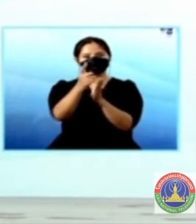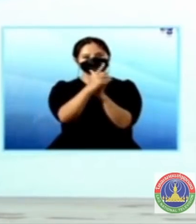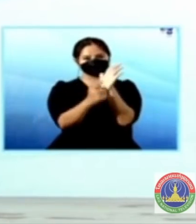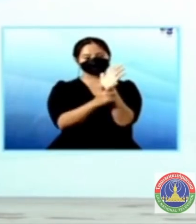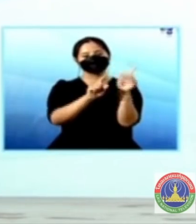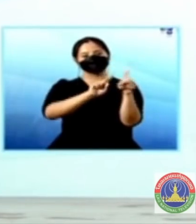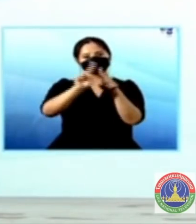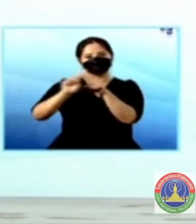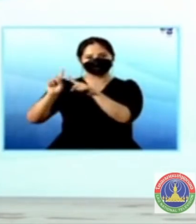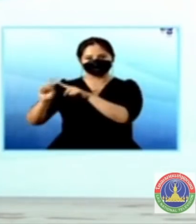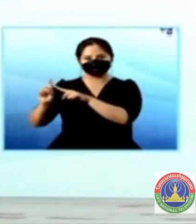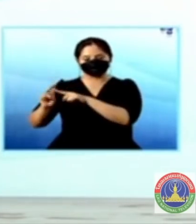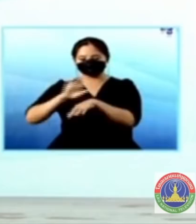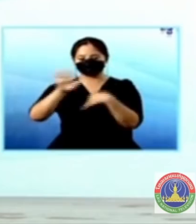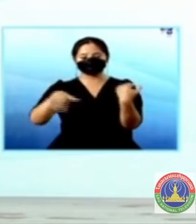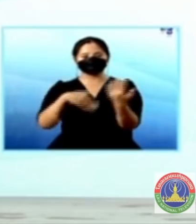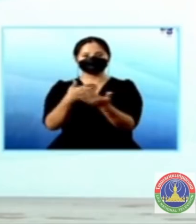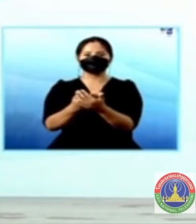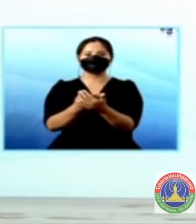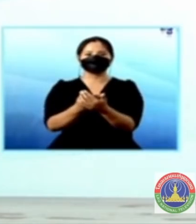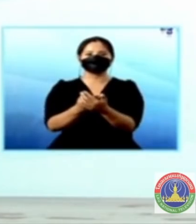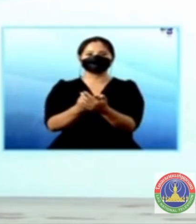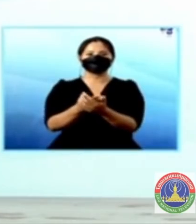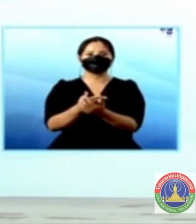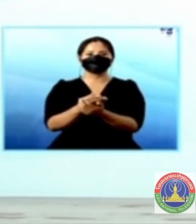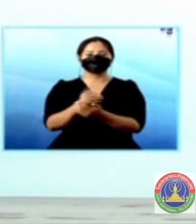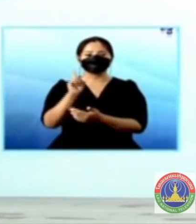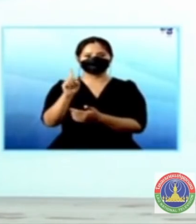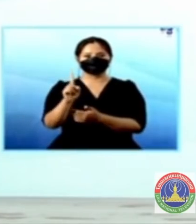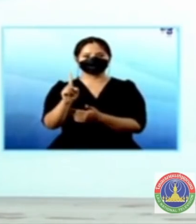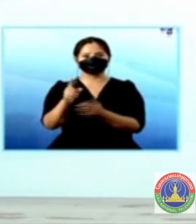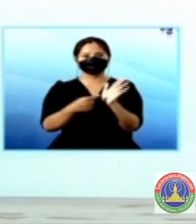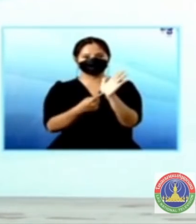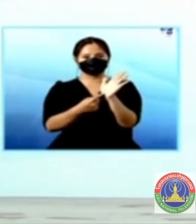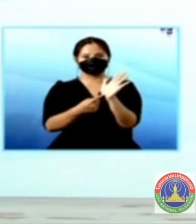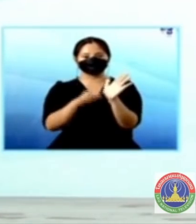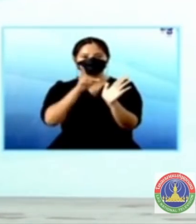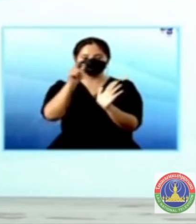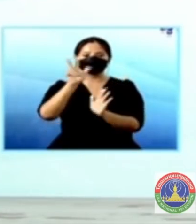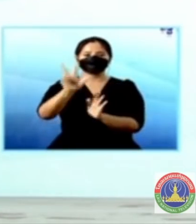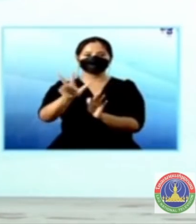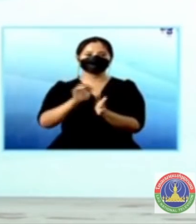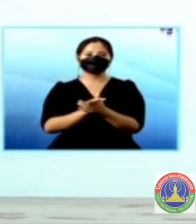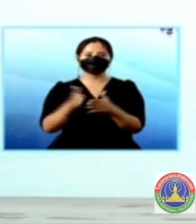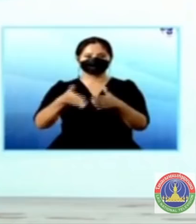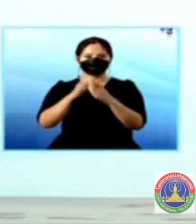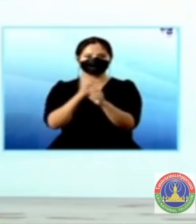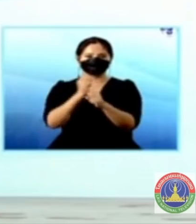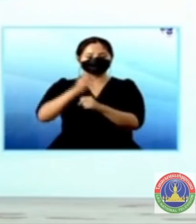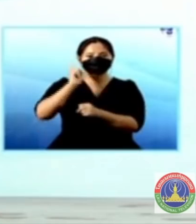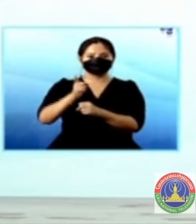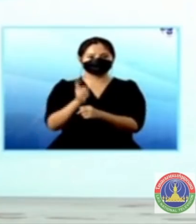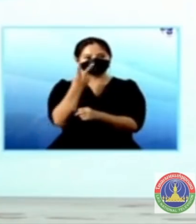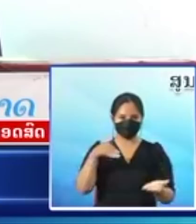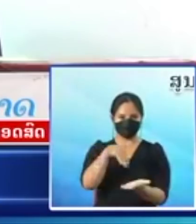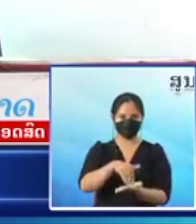าเฮือนกว่านำเอาเสื้อพยาธิดังกล่าวถึงมาแม้มีความบ่ตั้งใจแต่ก็ได้แพ้เสื้อให้แก่ครอบครัวอันนั้นเป็นสิ่งที่น่า